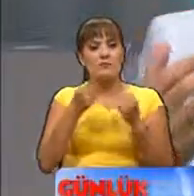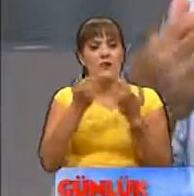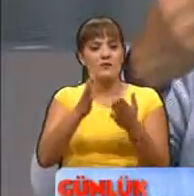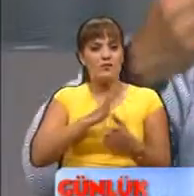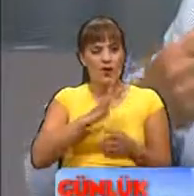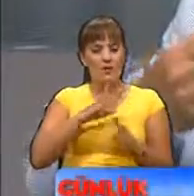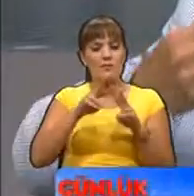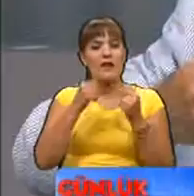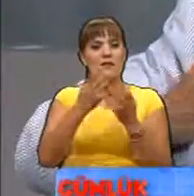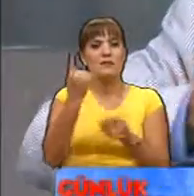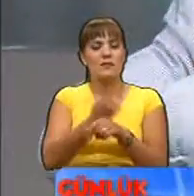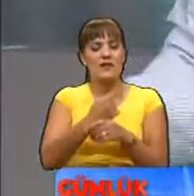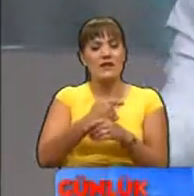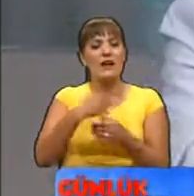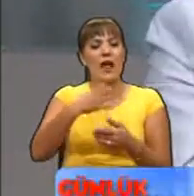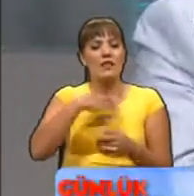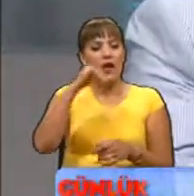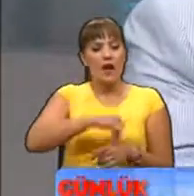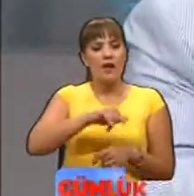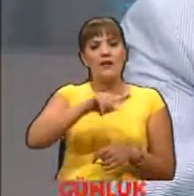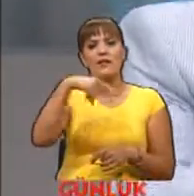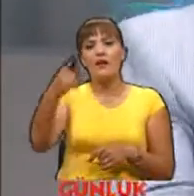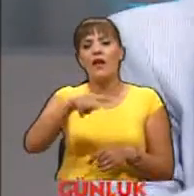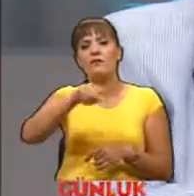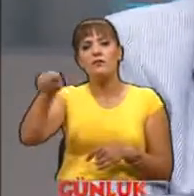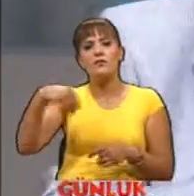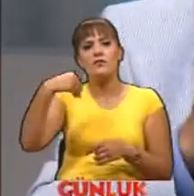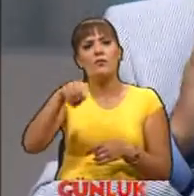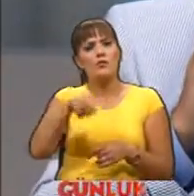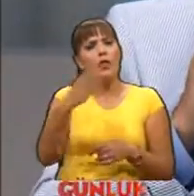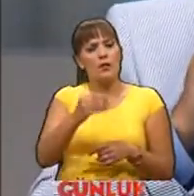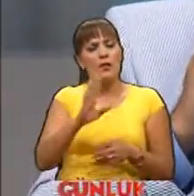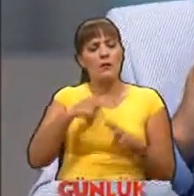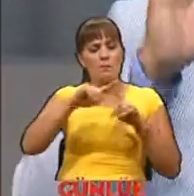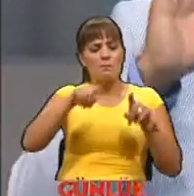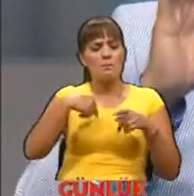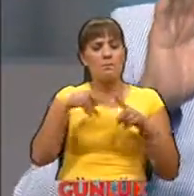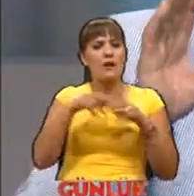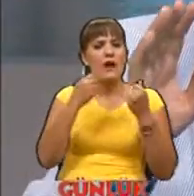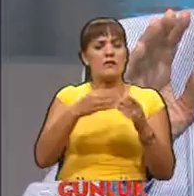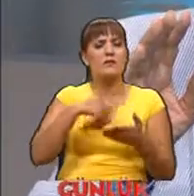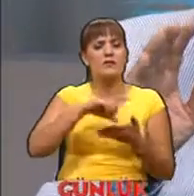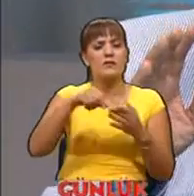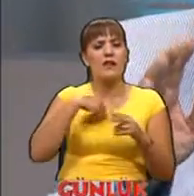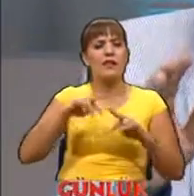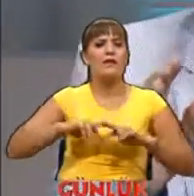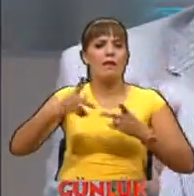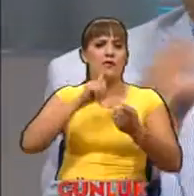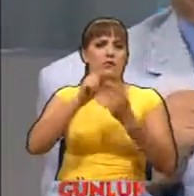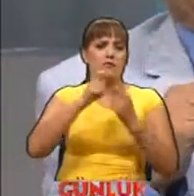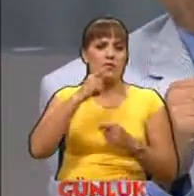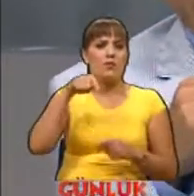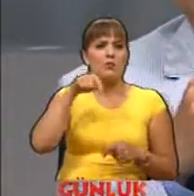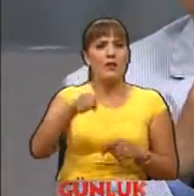var. Mirasçılardan biri hissesini diğer bir mirasçıya satmış. Bu mümkün. Miras hissesinin devri sözleşmesi diyoruz.